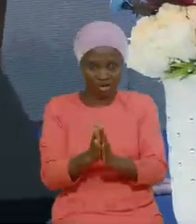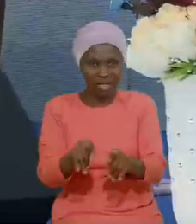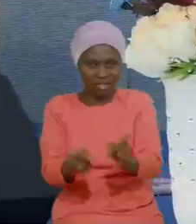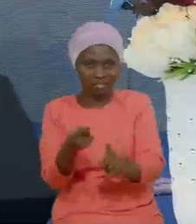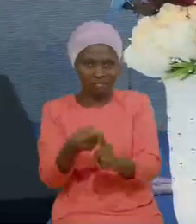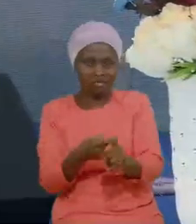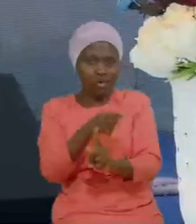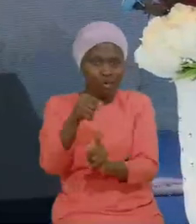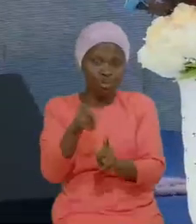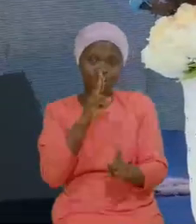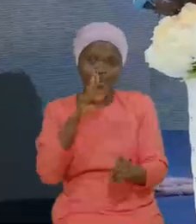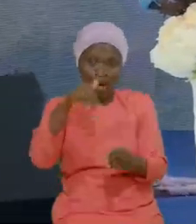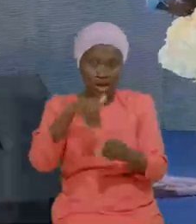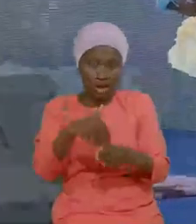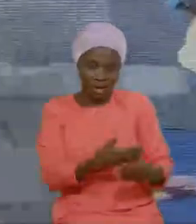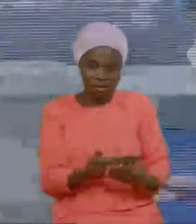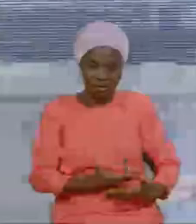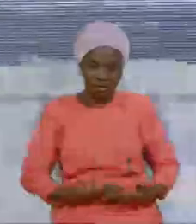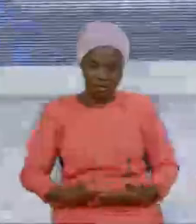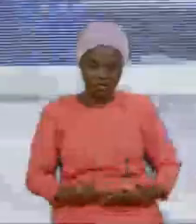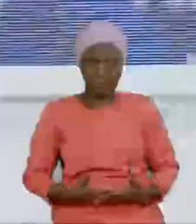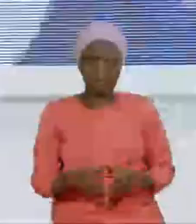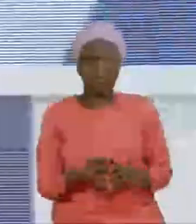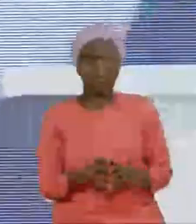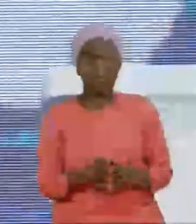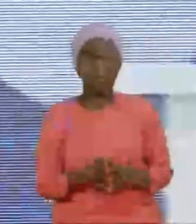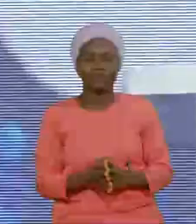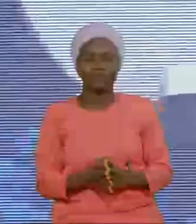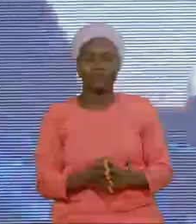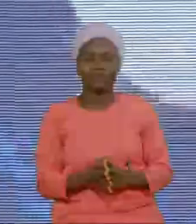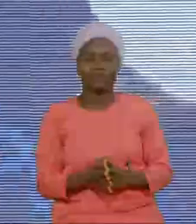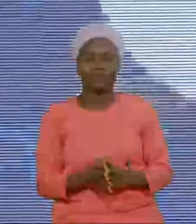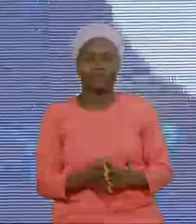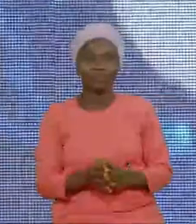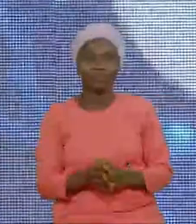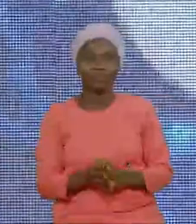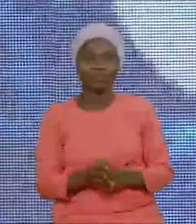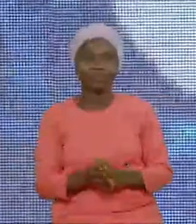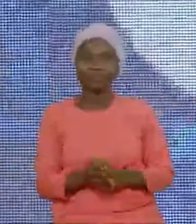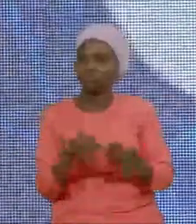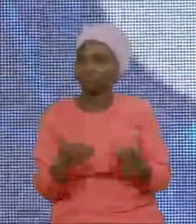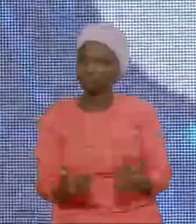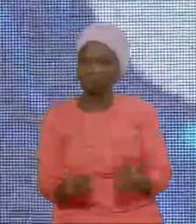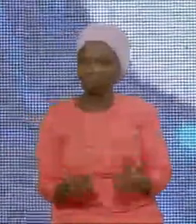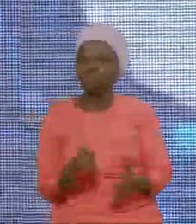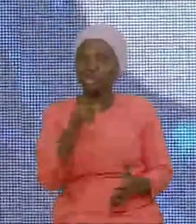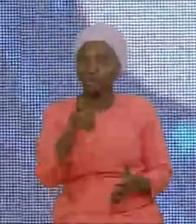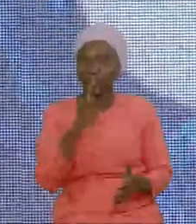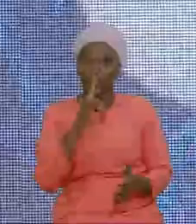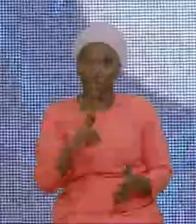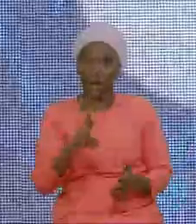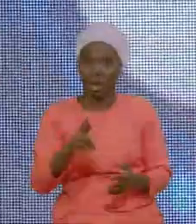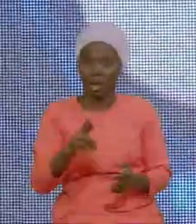quand tu veux quelque chose, tu demandes différemment par rapport quand tu étais petit. Now you are out of